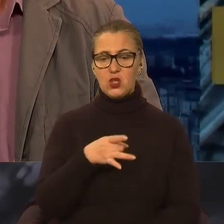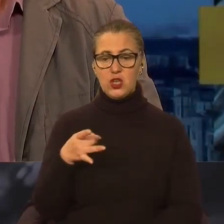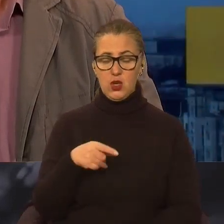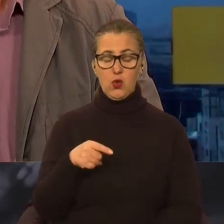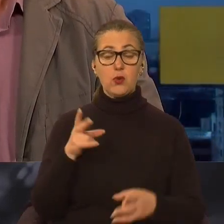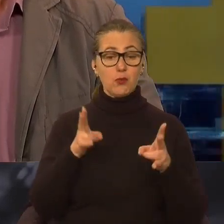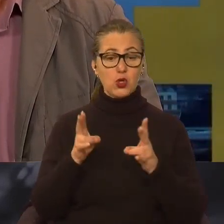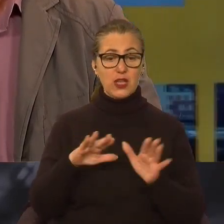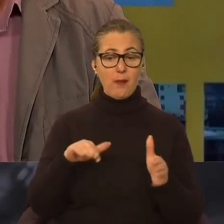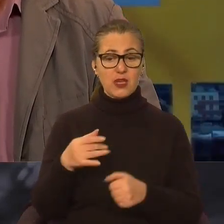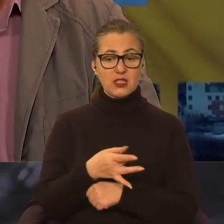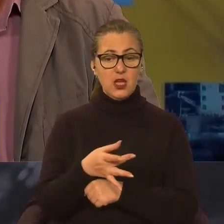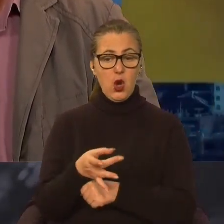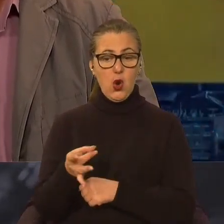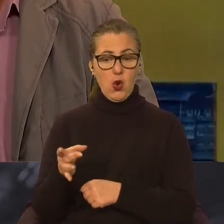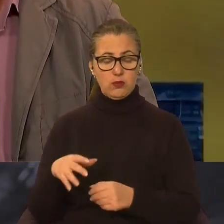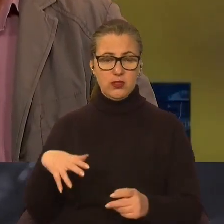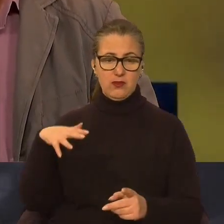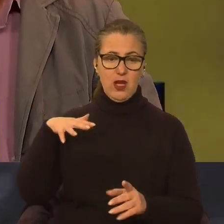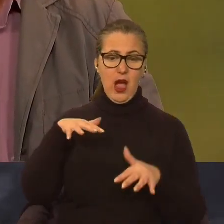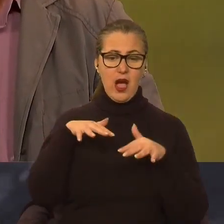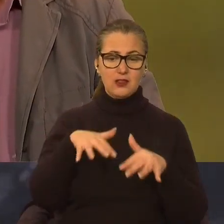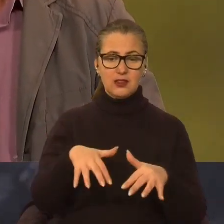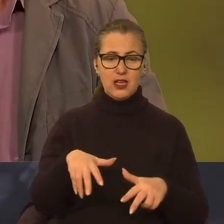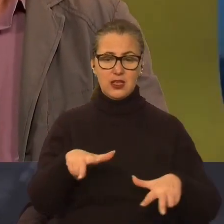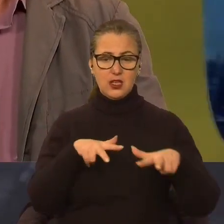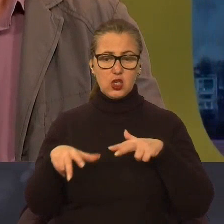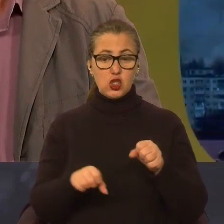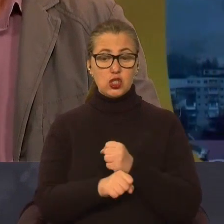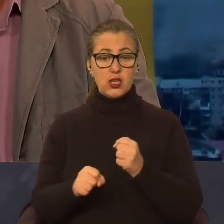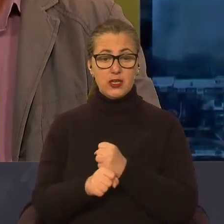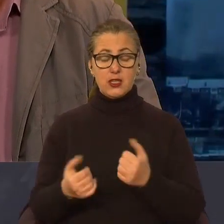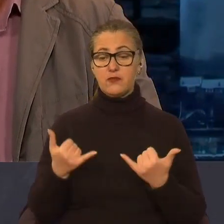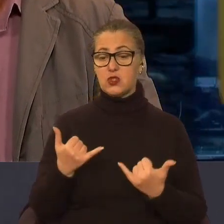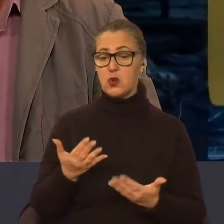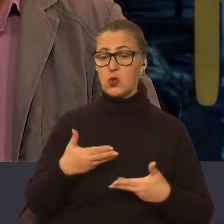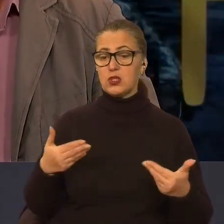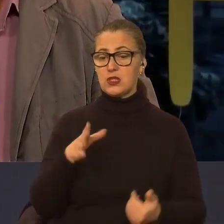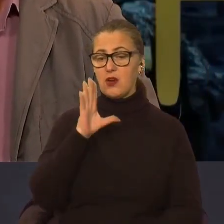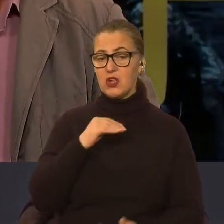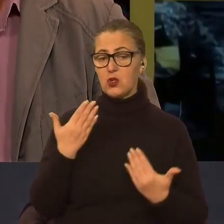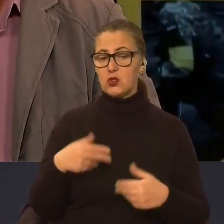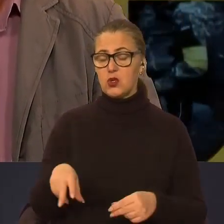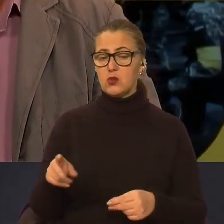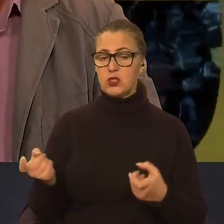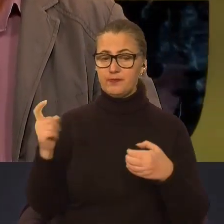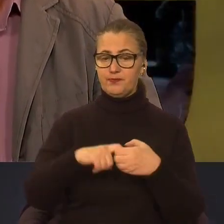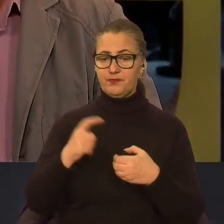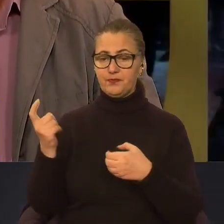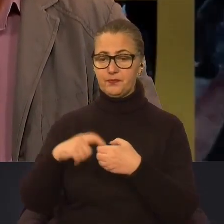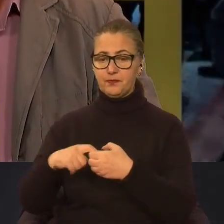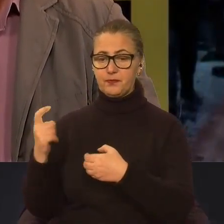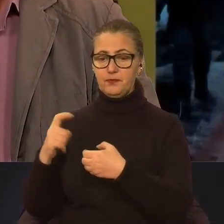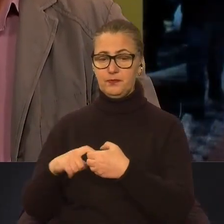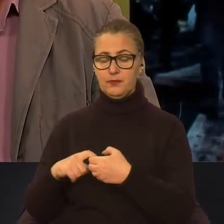обстрілів після точніше атаки шахідів сьогодні Нам вдалося уже зажувити частину